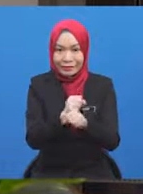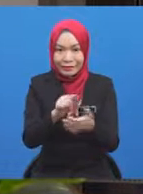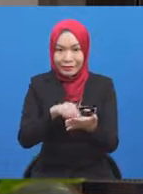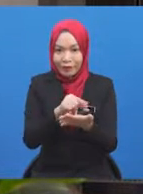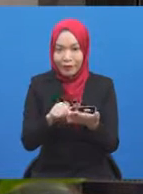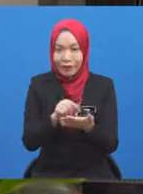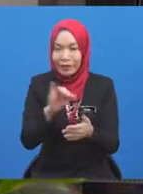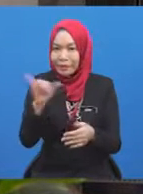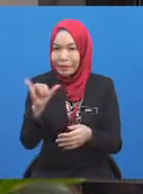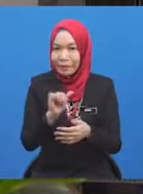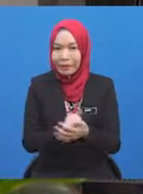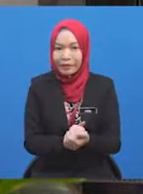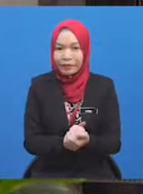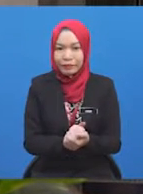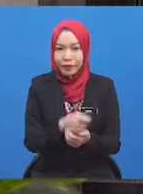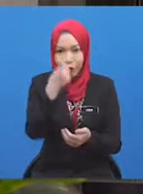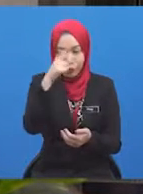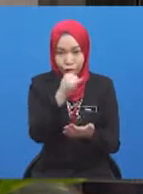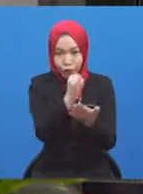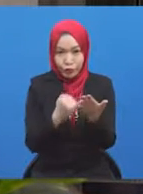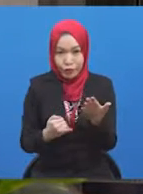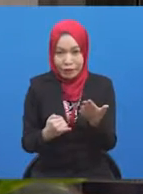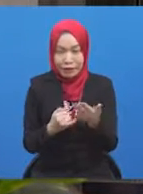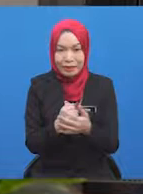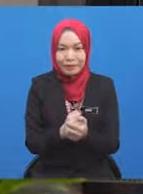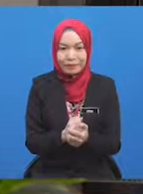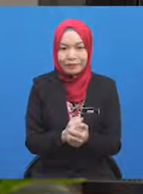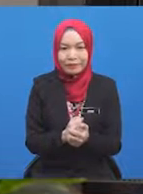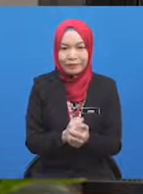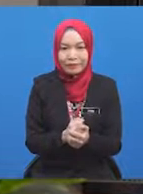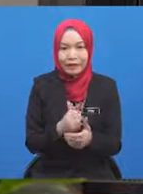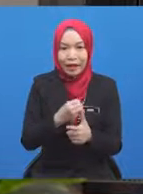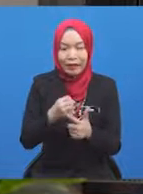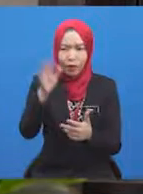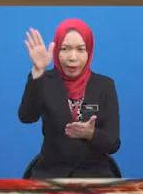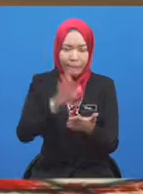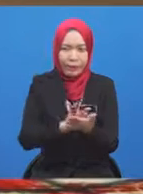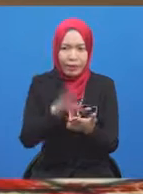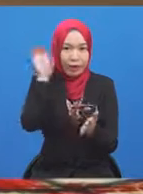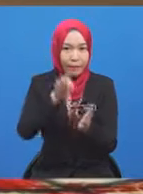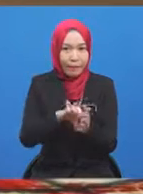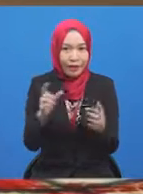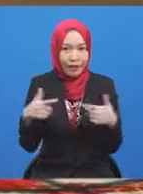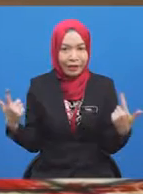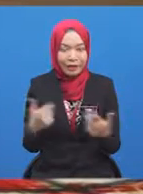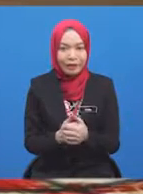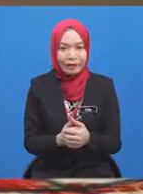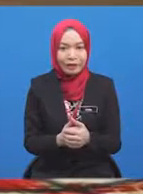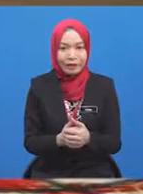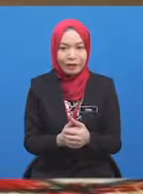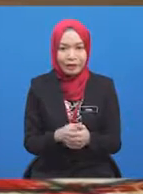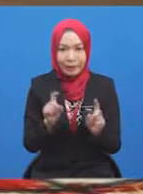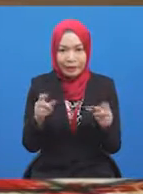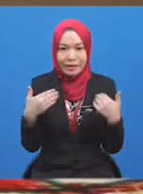menggunakan Pen Tool untuk melukis atau tracing sesuatu objek. Berdasarkan situasi yang